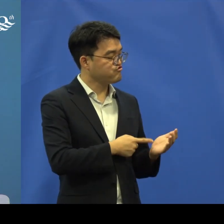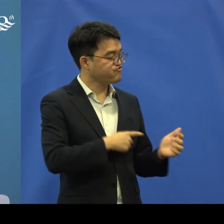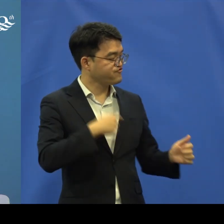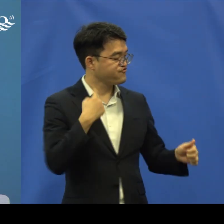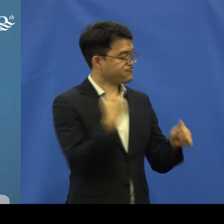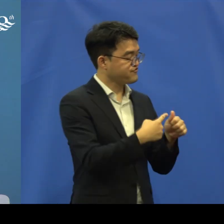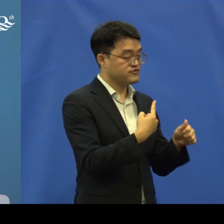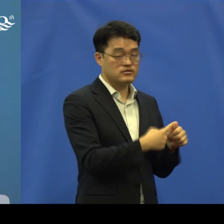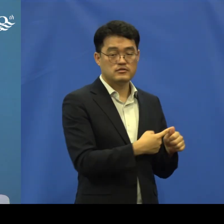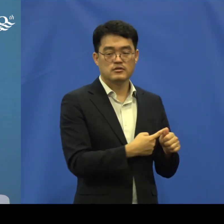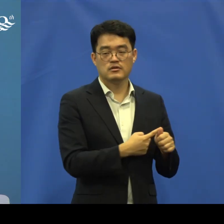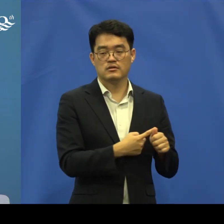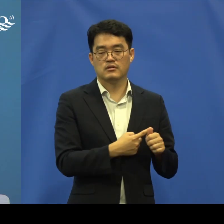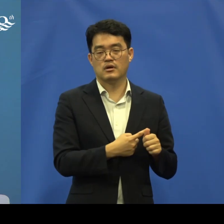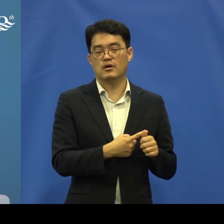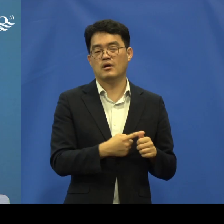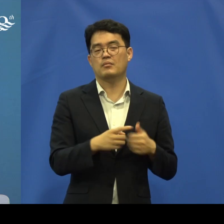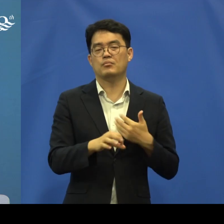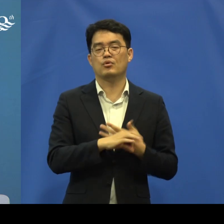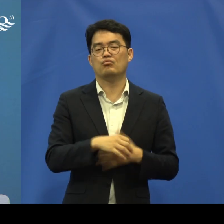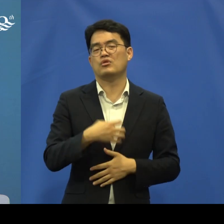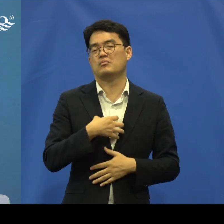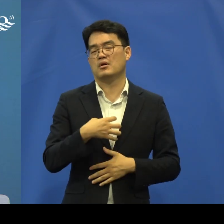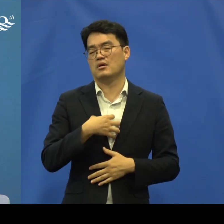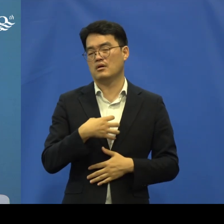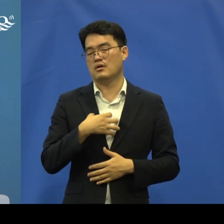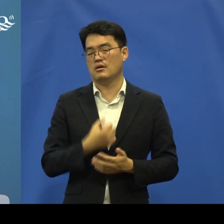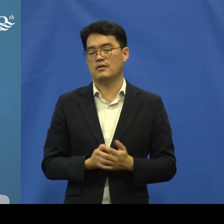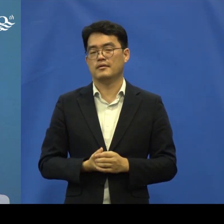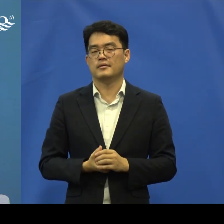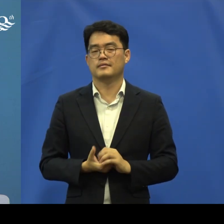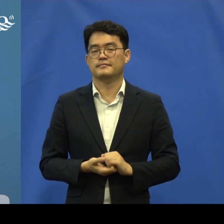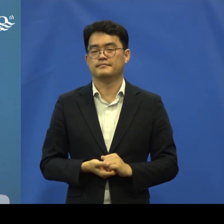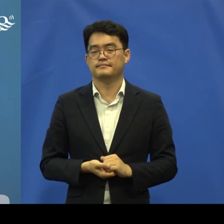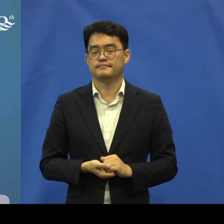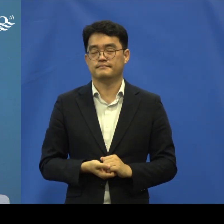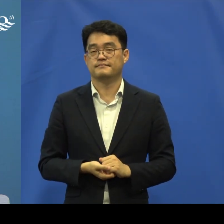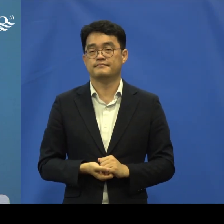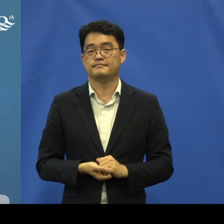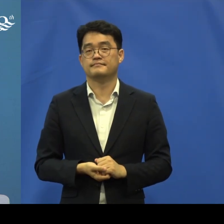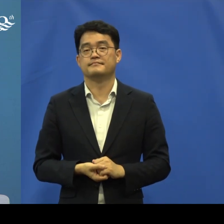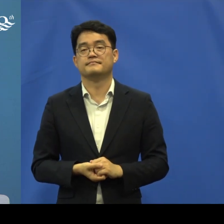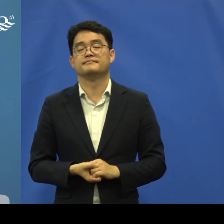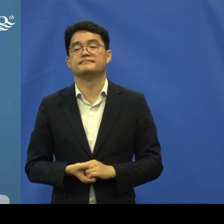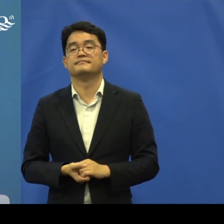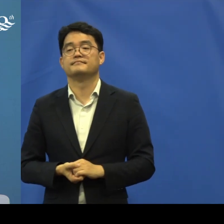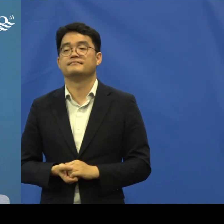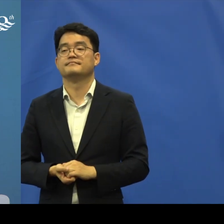자칫하면 비전은 멀리 도망가 버리고 인생이 다른 쪽으로 흘러가요.